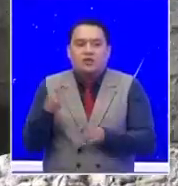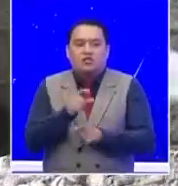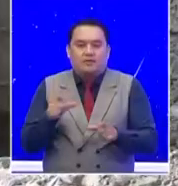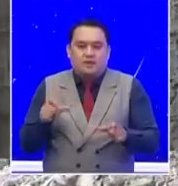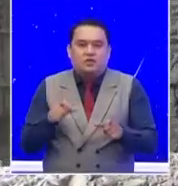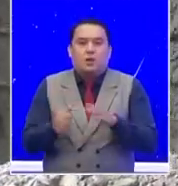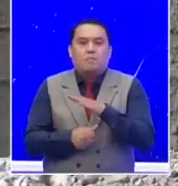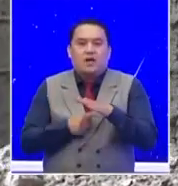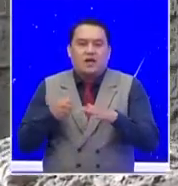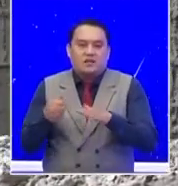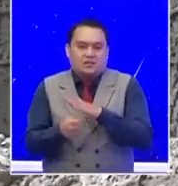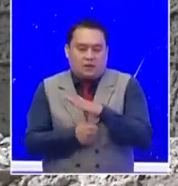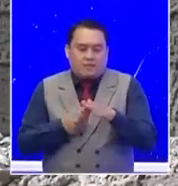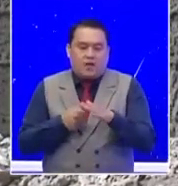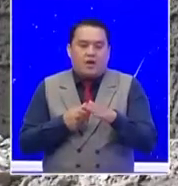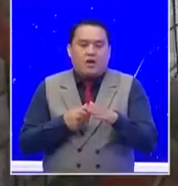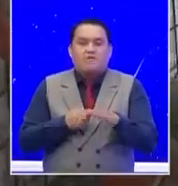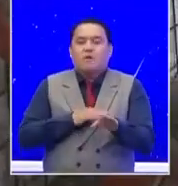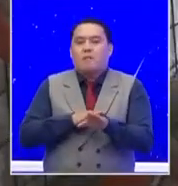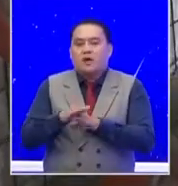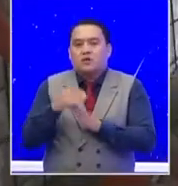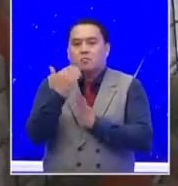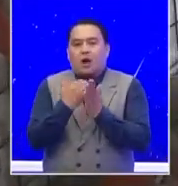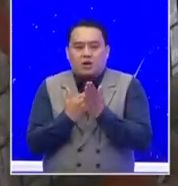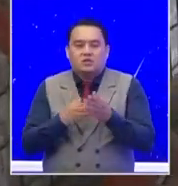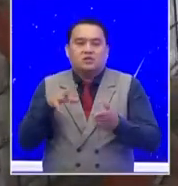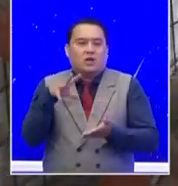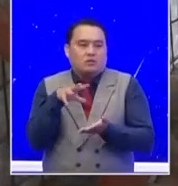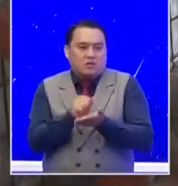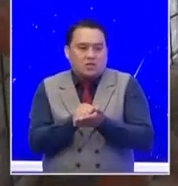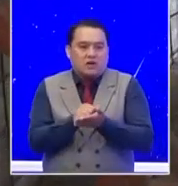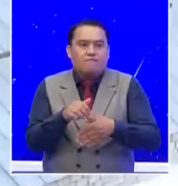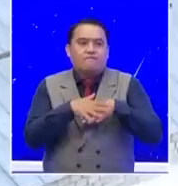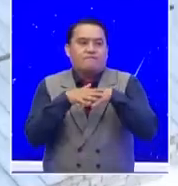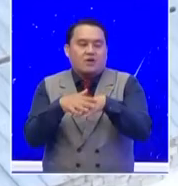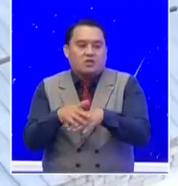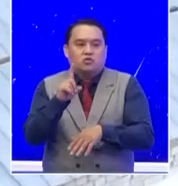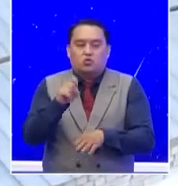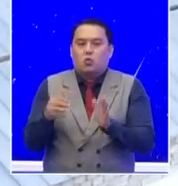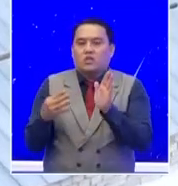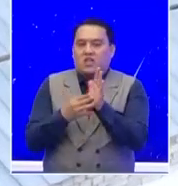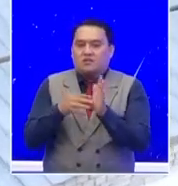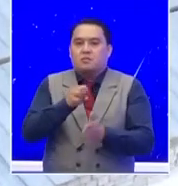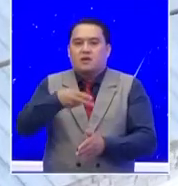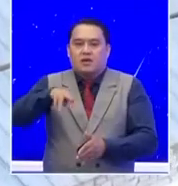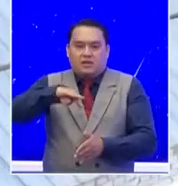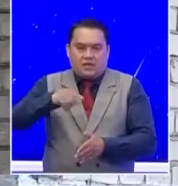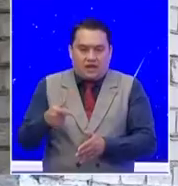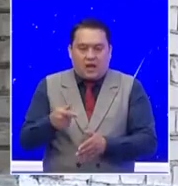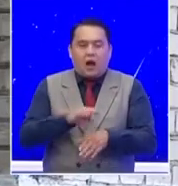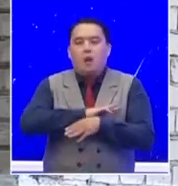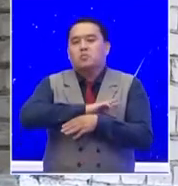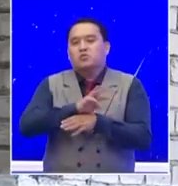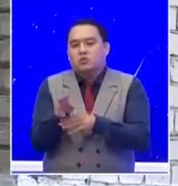из числа безработных в алматинской области на реализацию программы дорожная карта за не выделено более 100 9 миллиардов тенге это позволит